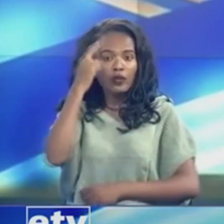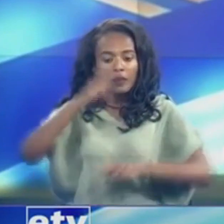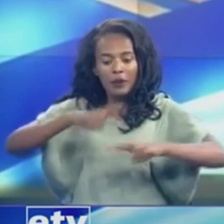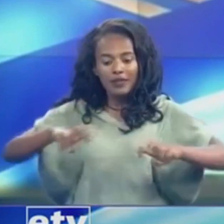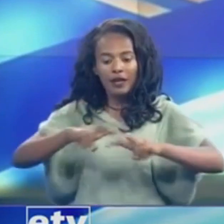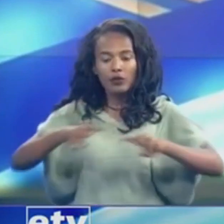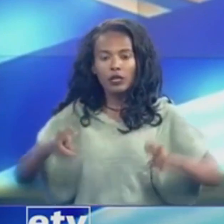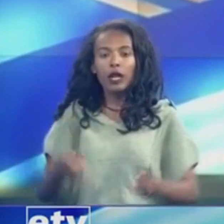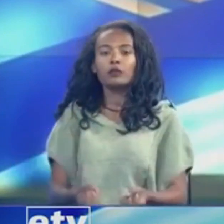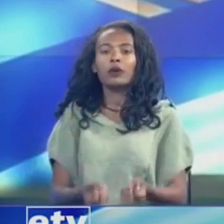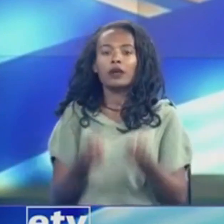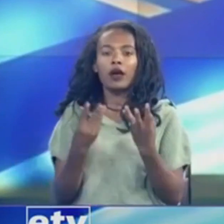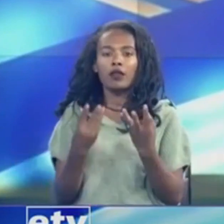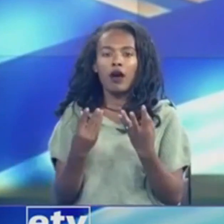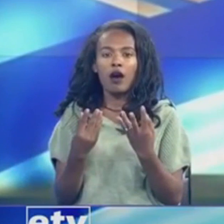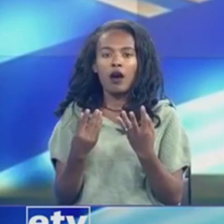ጥናት በርካታ